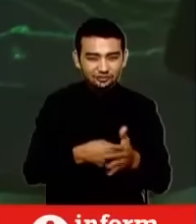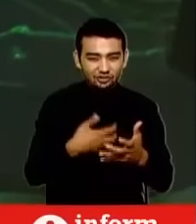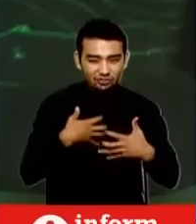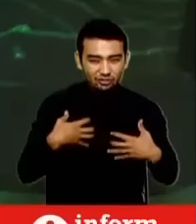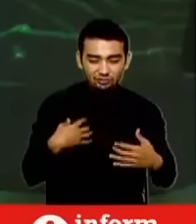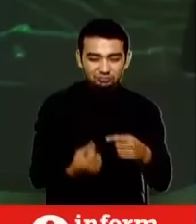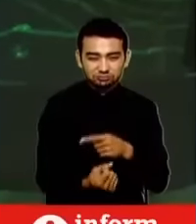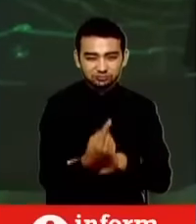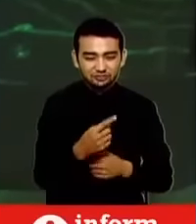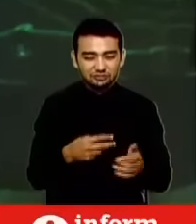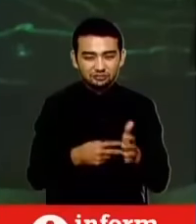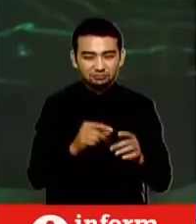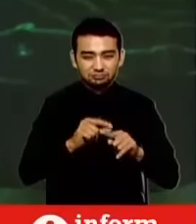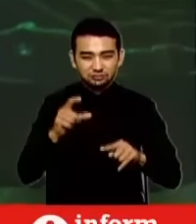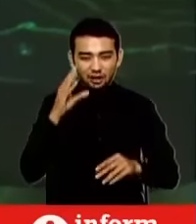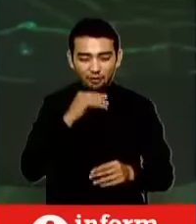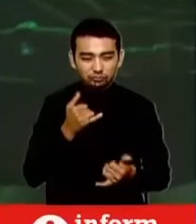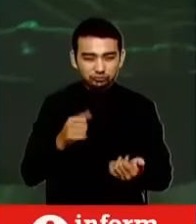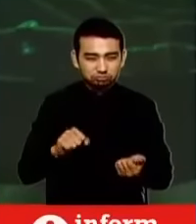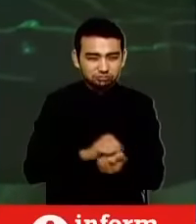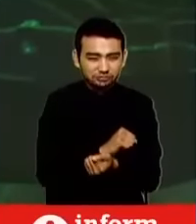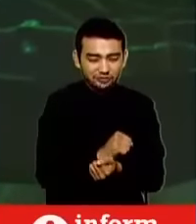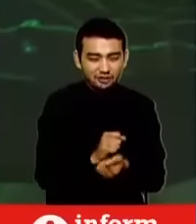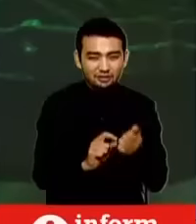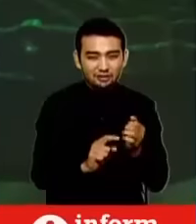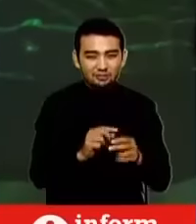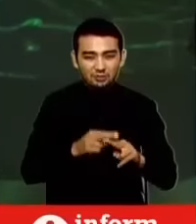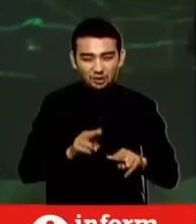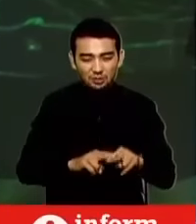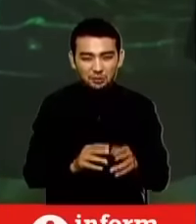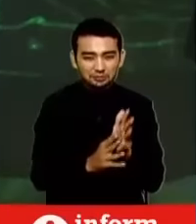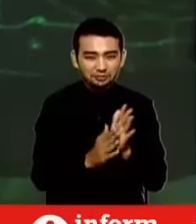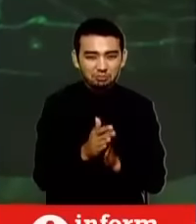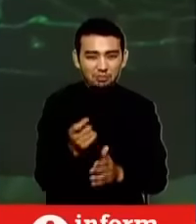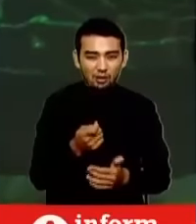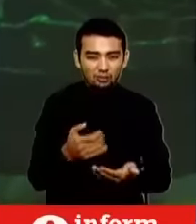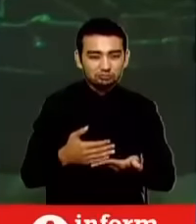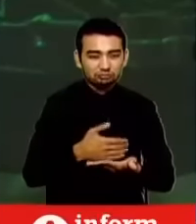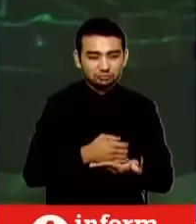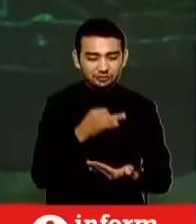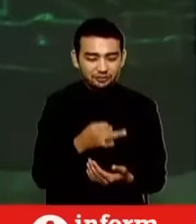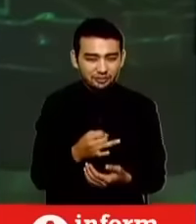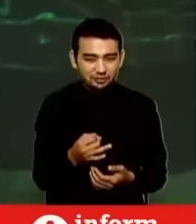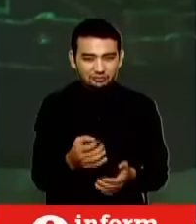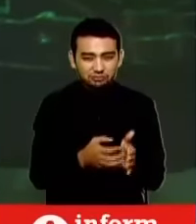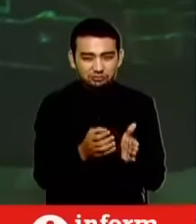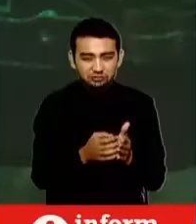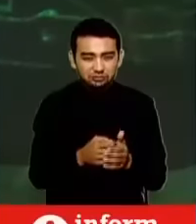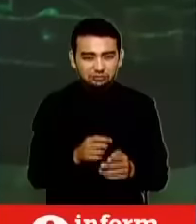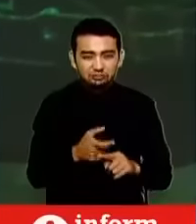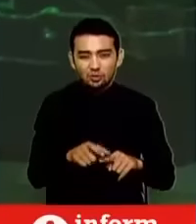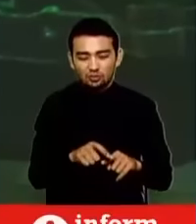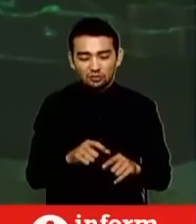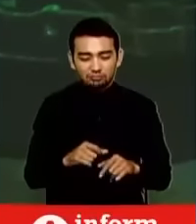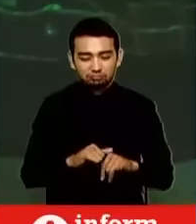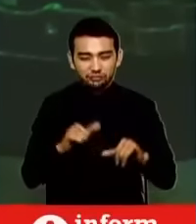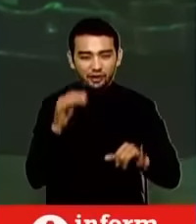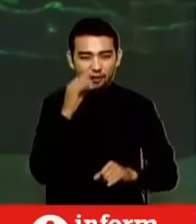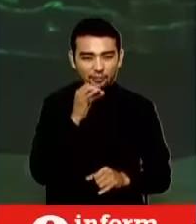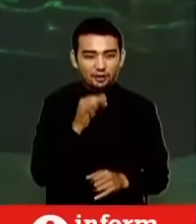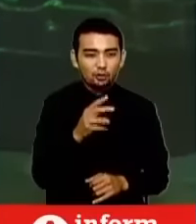с засухой в этом году фермеры собрали меньше сена. Некоторые опасаются, что может возникнуть острый дефицит. Те, у кого есть